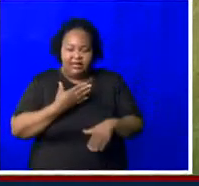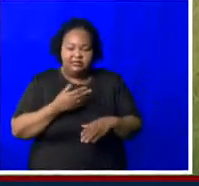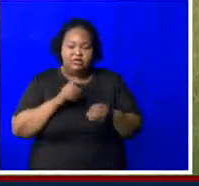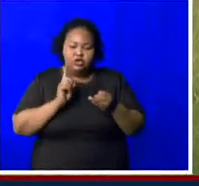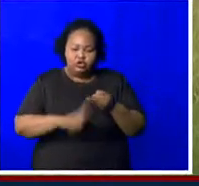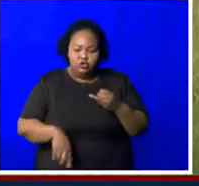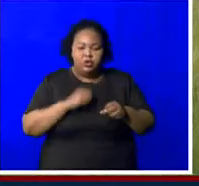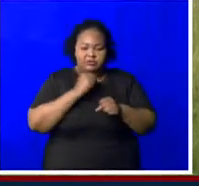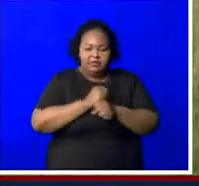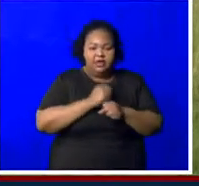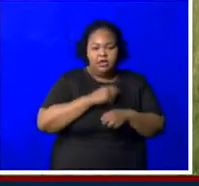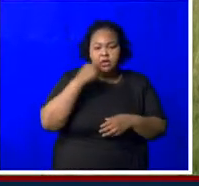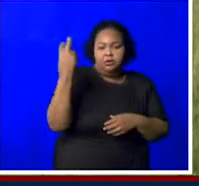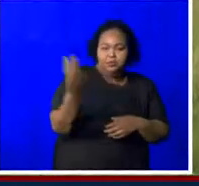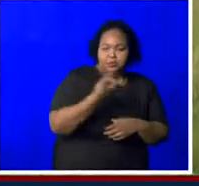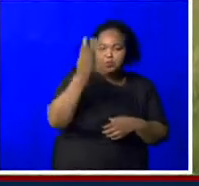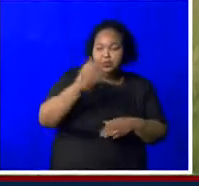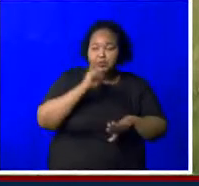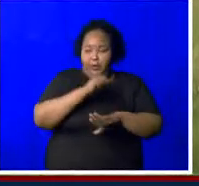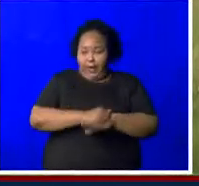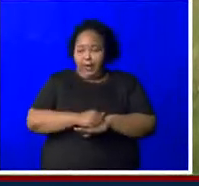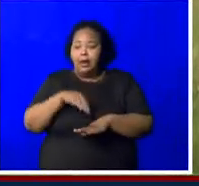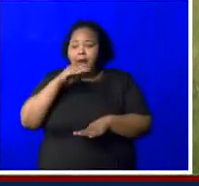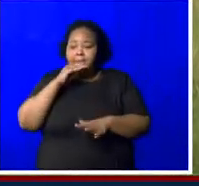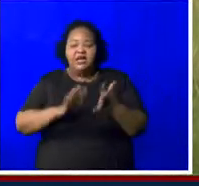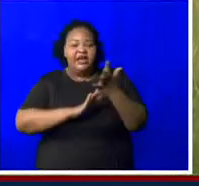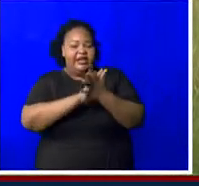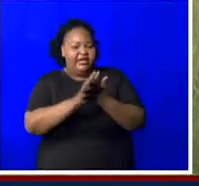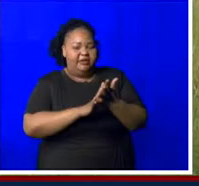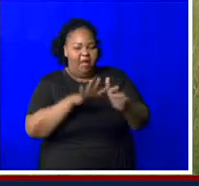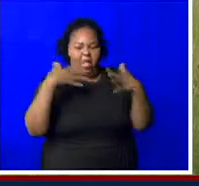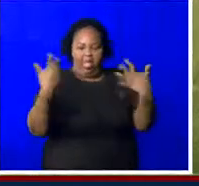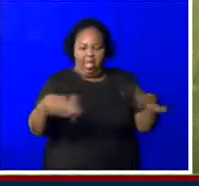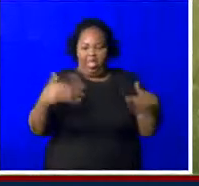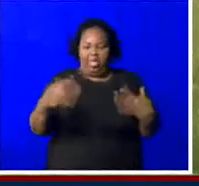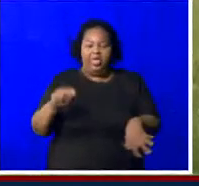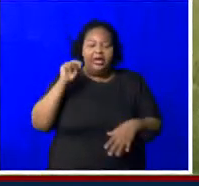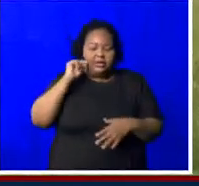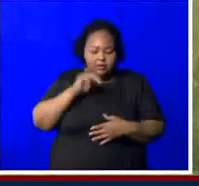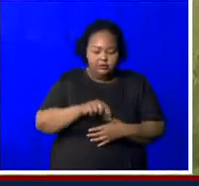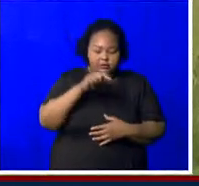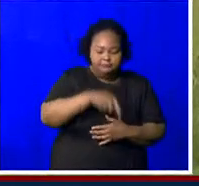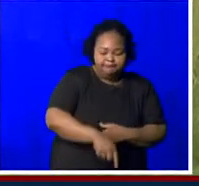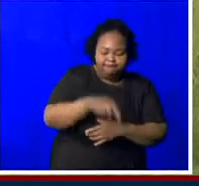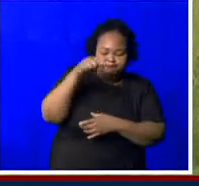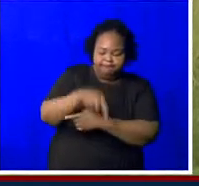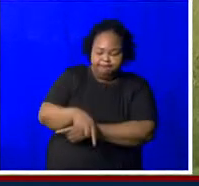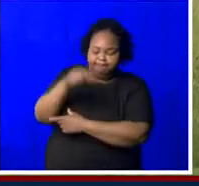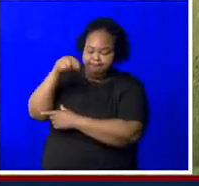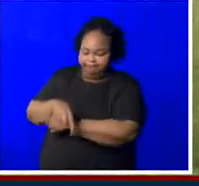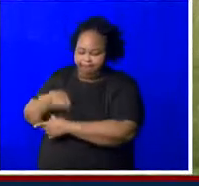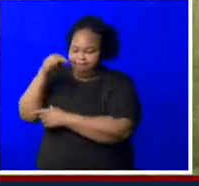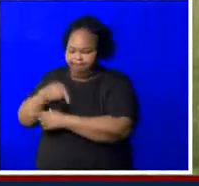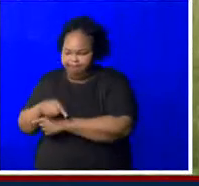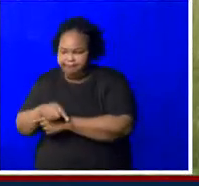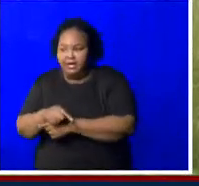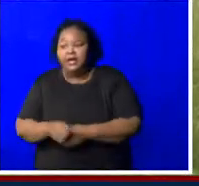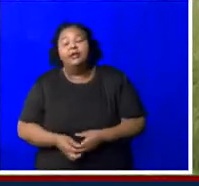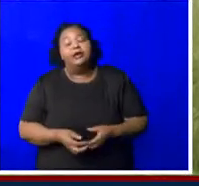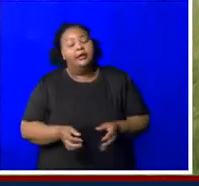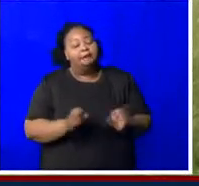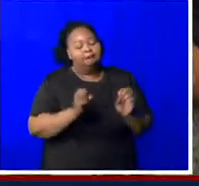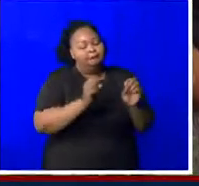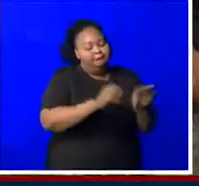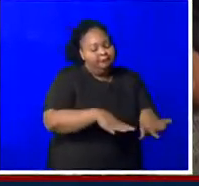leto tiyafuna lokuthi tigcogcwe ngoba phela sitimbanza kanyile nathi singemaswati maswati kaditsanza